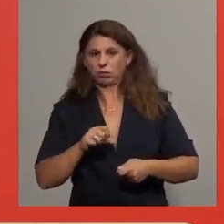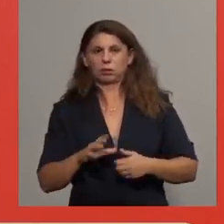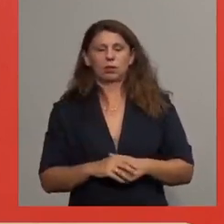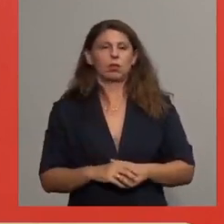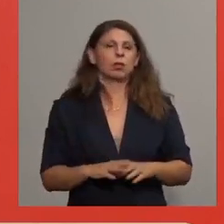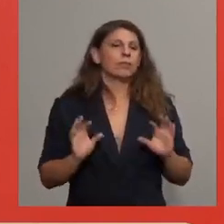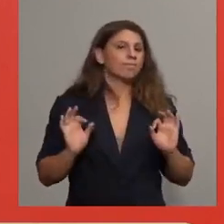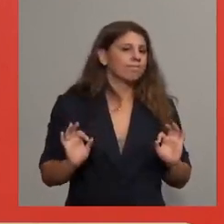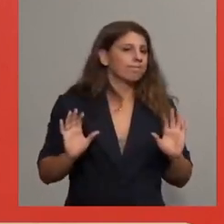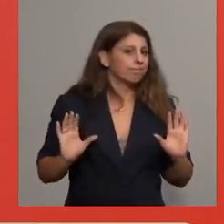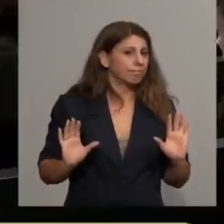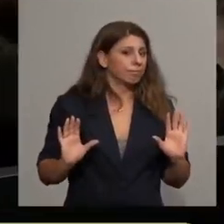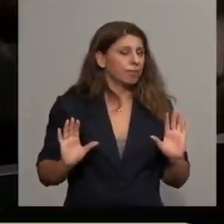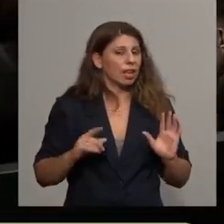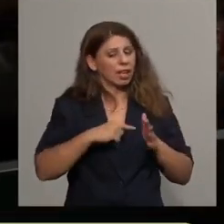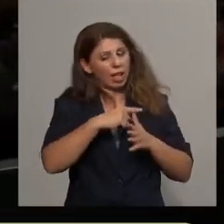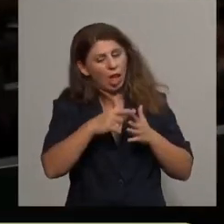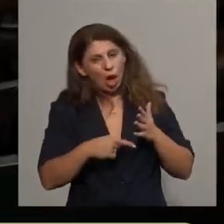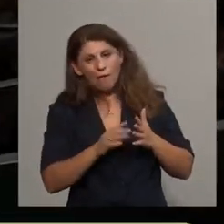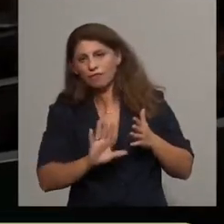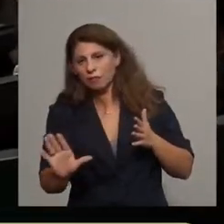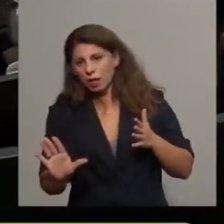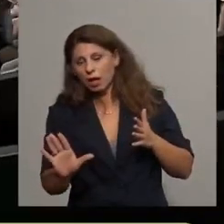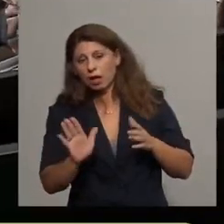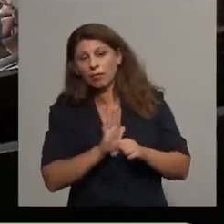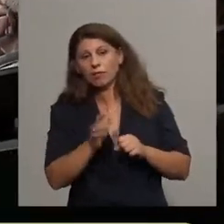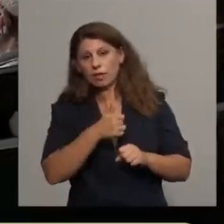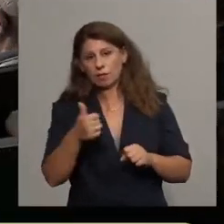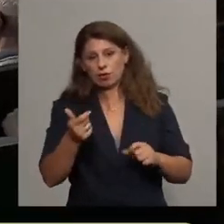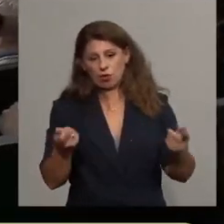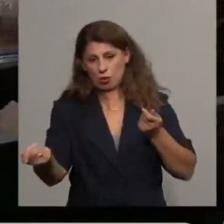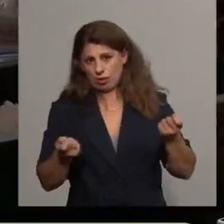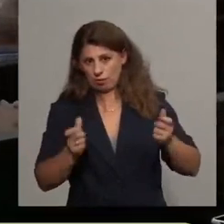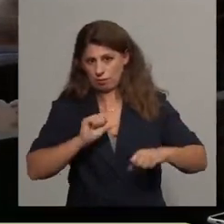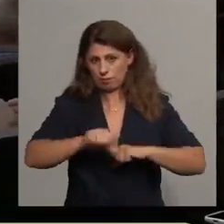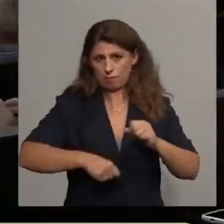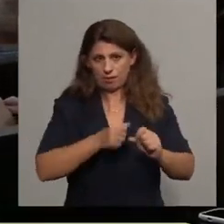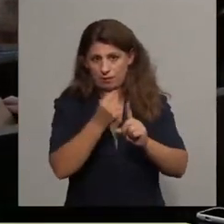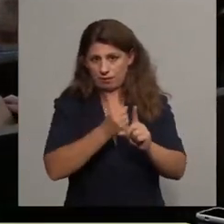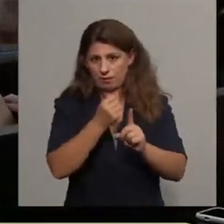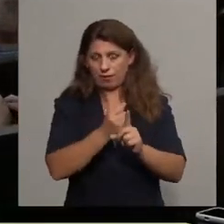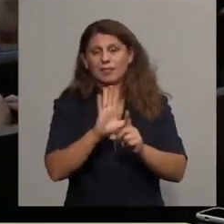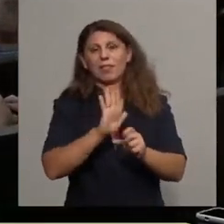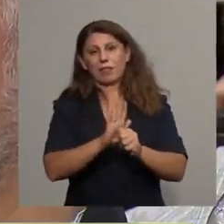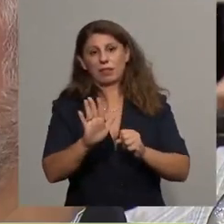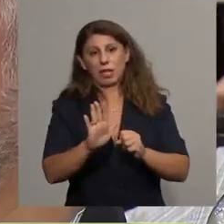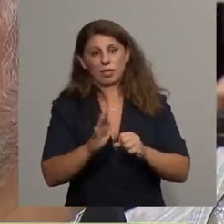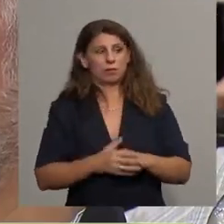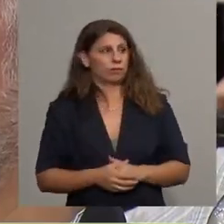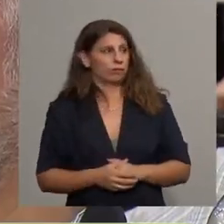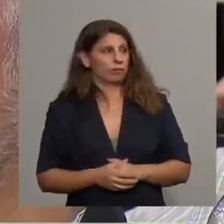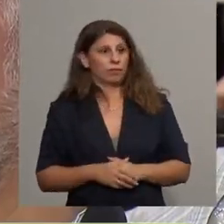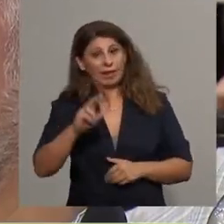Βέβαια, για όλα αυτά δεν φτάνει μόνο η οργανωμένη μαχητική διεκδίκηση για